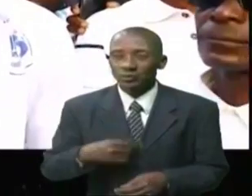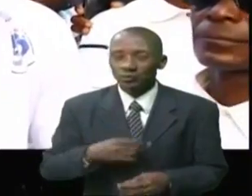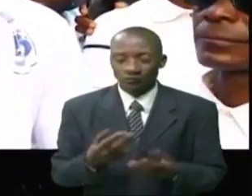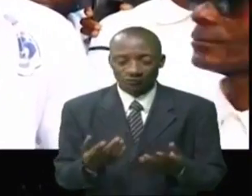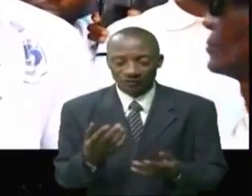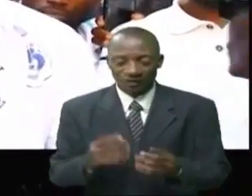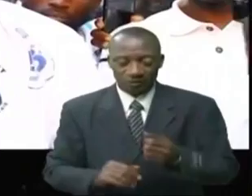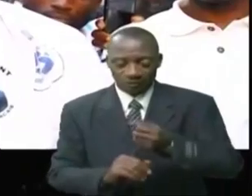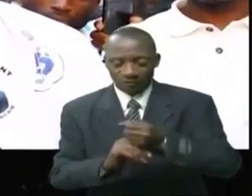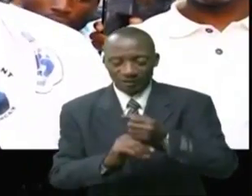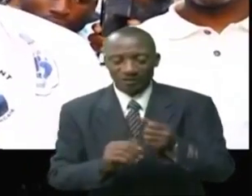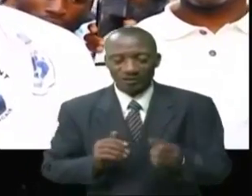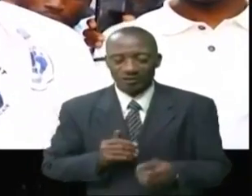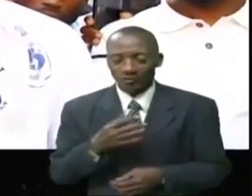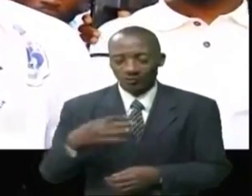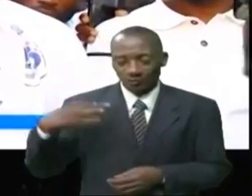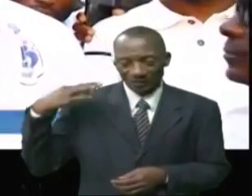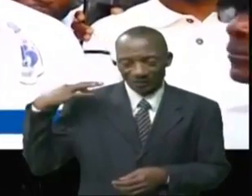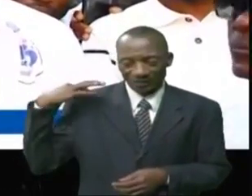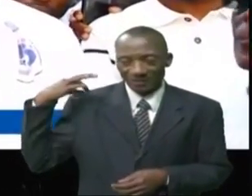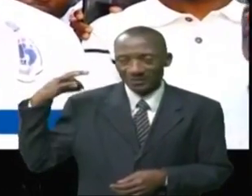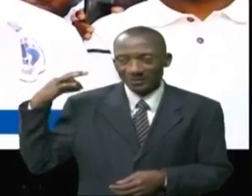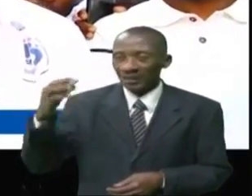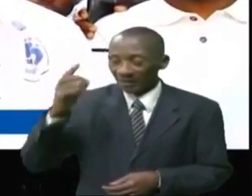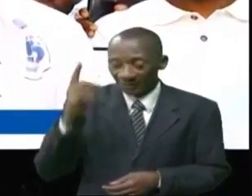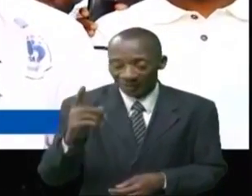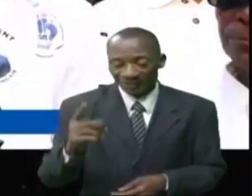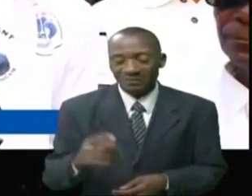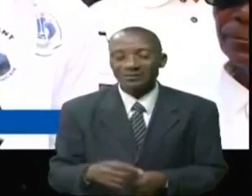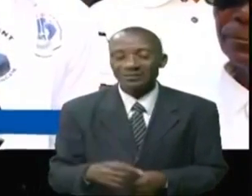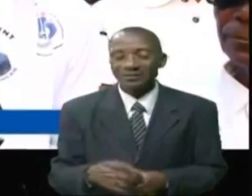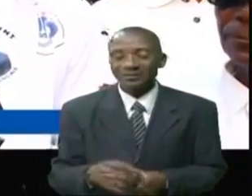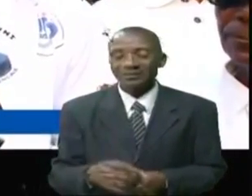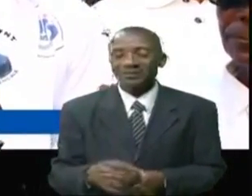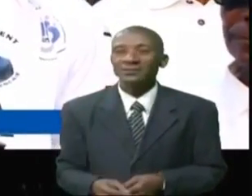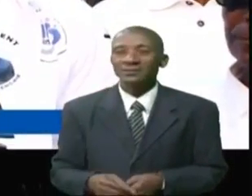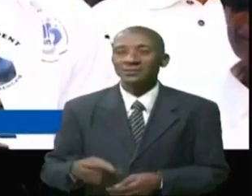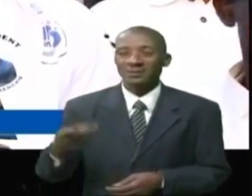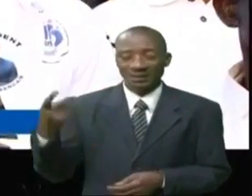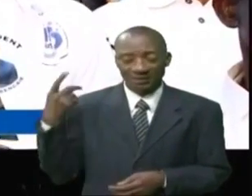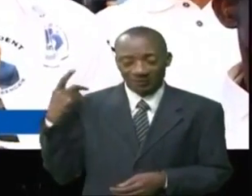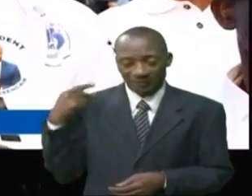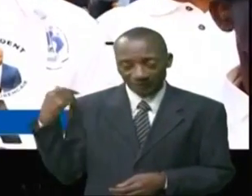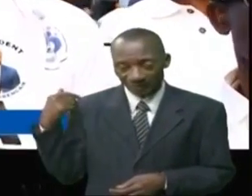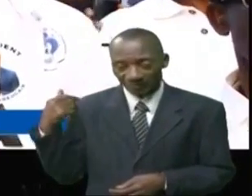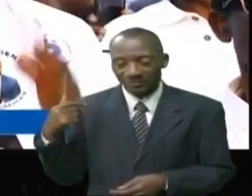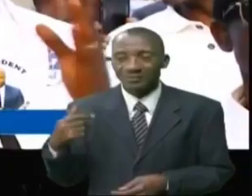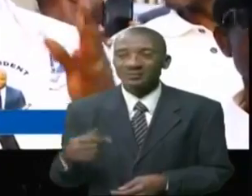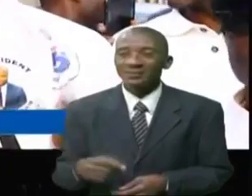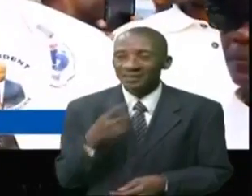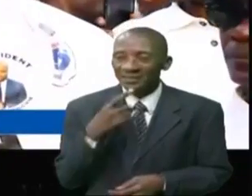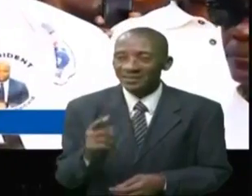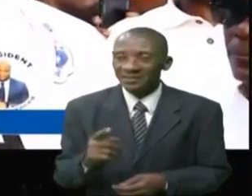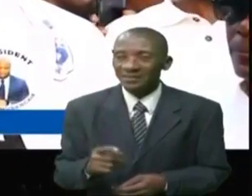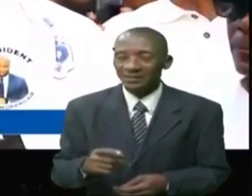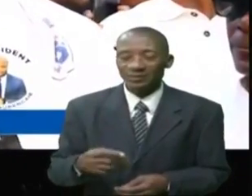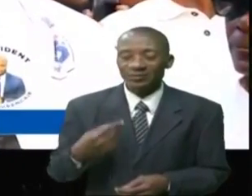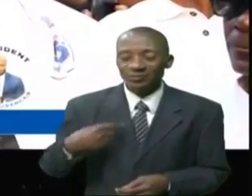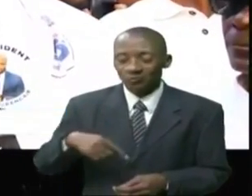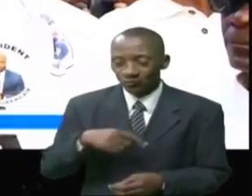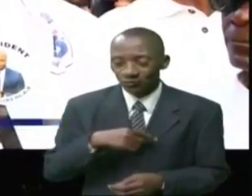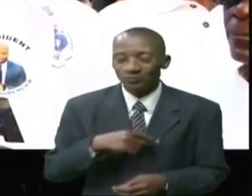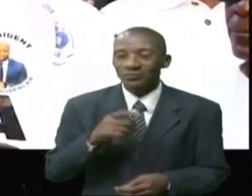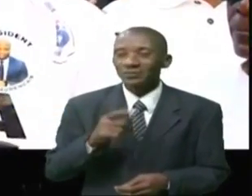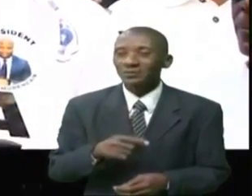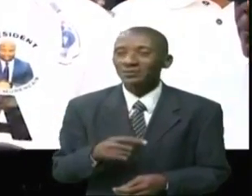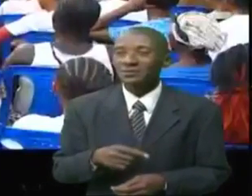été présent, il a été retenu par une mission de service. Nous avons reçu la bénédiction de la base pour les élections du